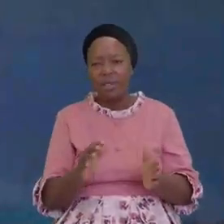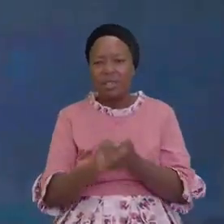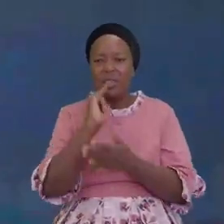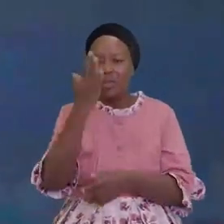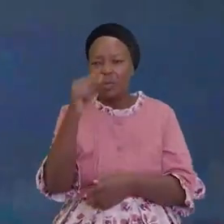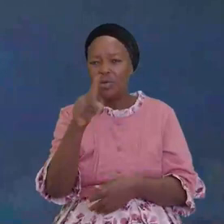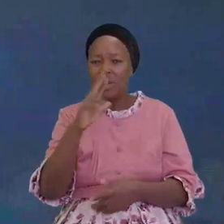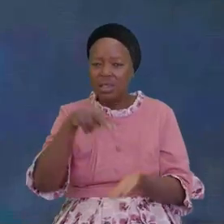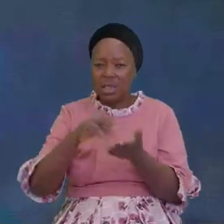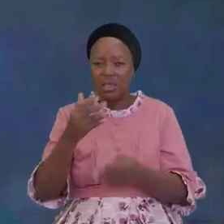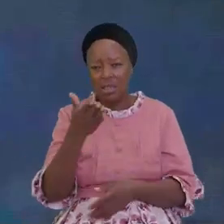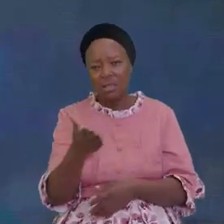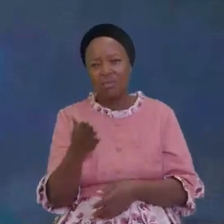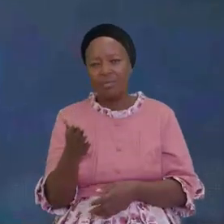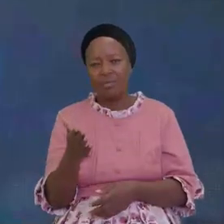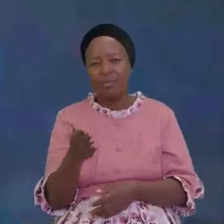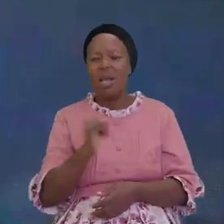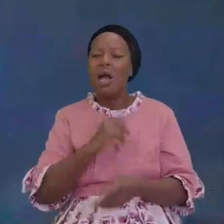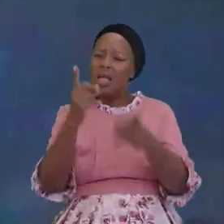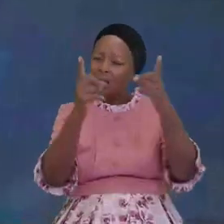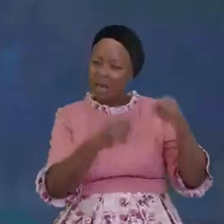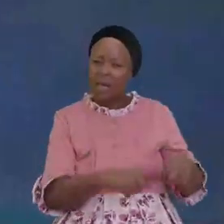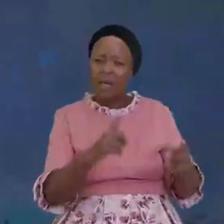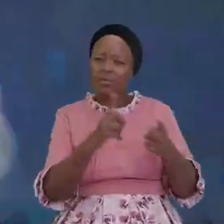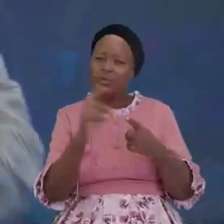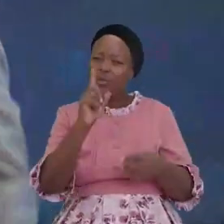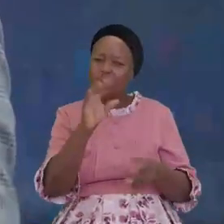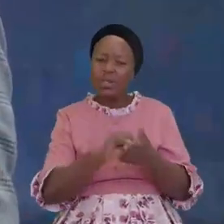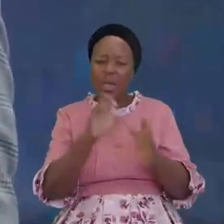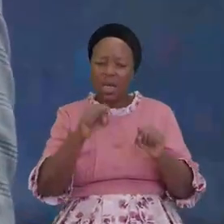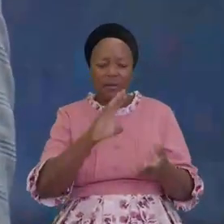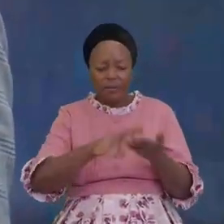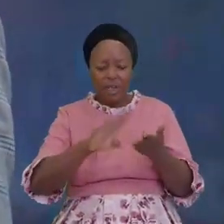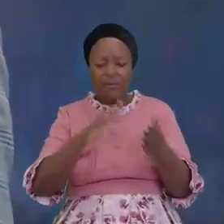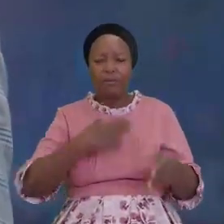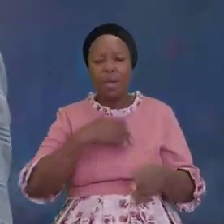Je viens au Sauveur. C'est pourquoi tu te lèves là-bas.